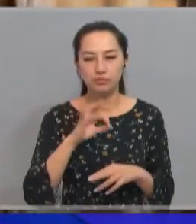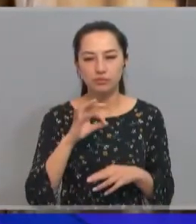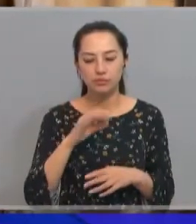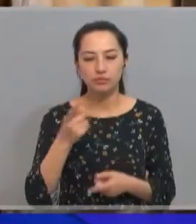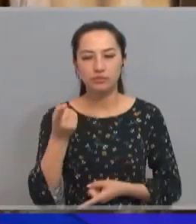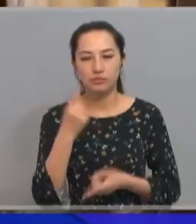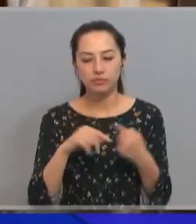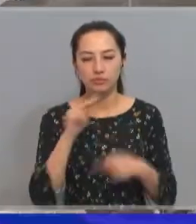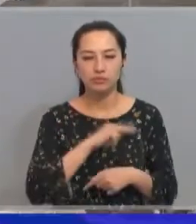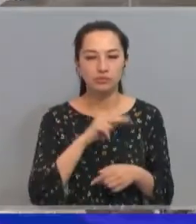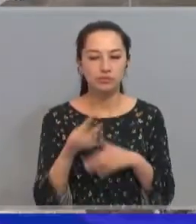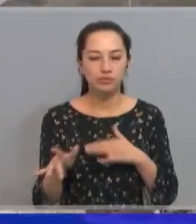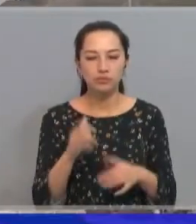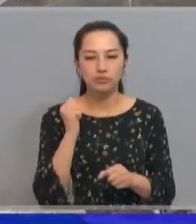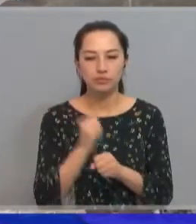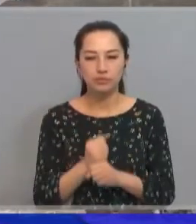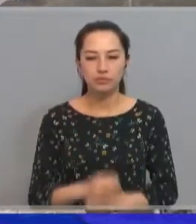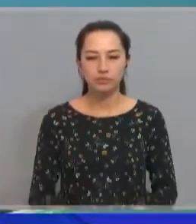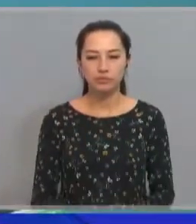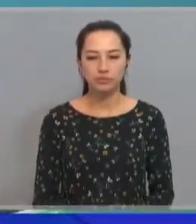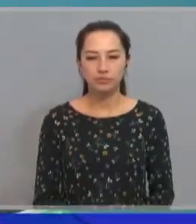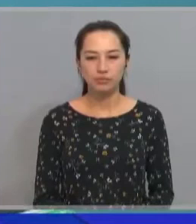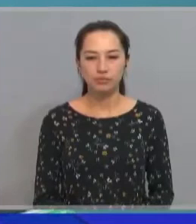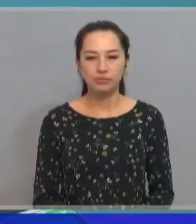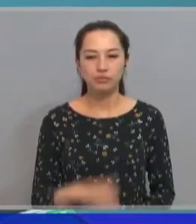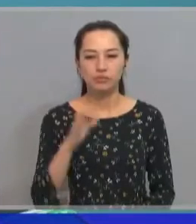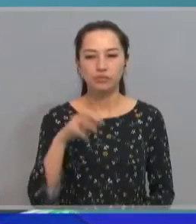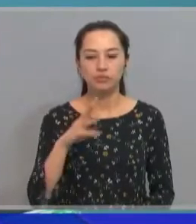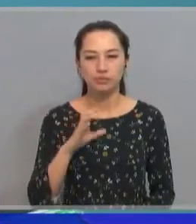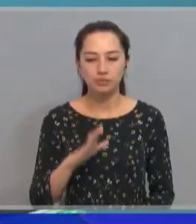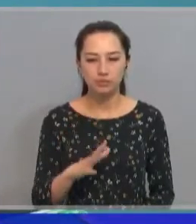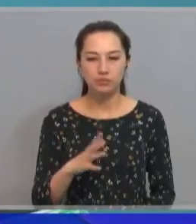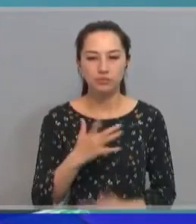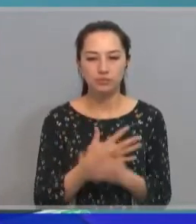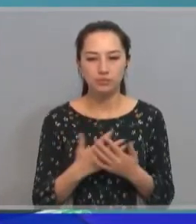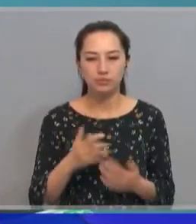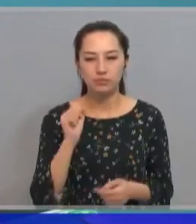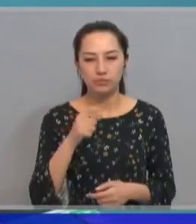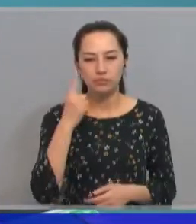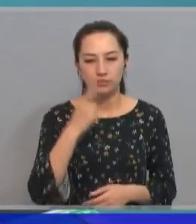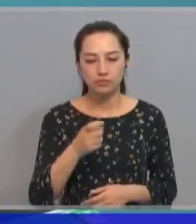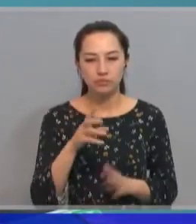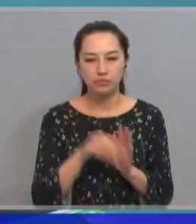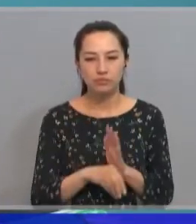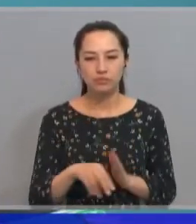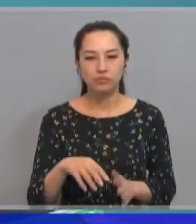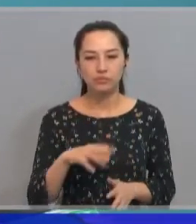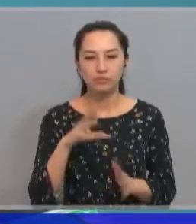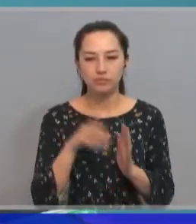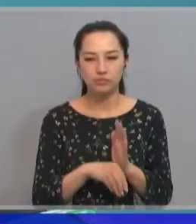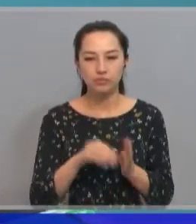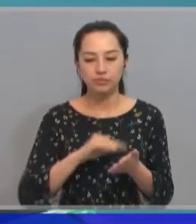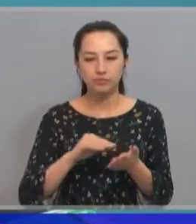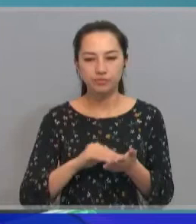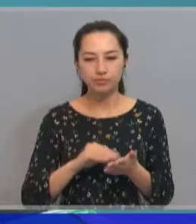үшін тиімді жұмыс атқаруды жүктеді. Жаңағы смс уведомлениема беруге болады жоқ, насихат жұмыс. Парақшада кәдімгі жазасыз,